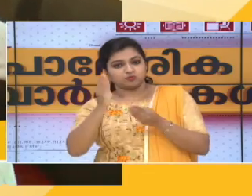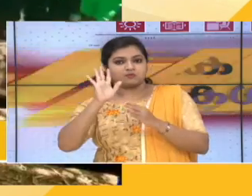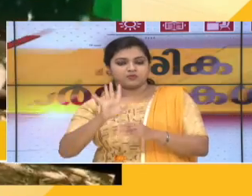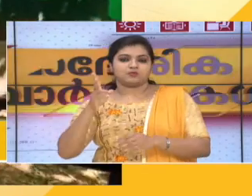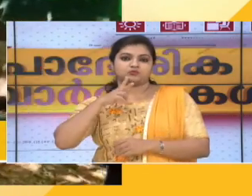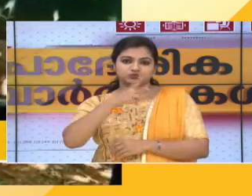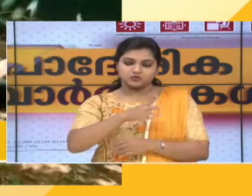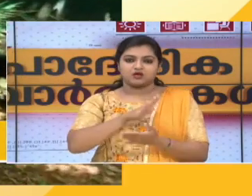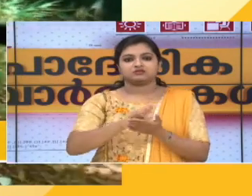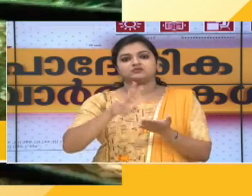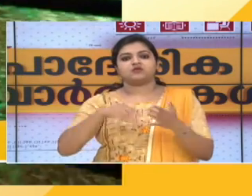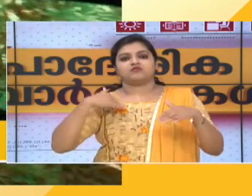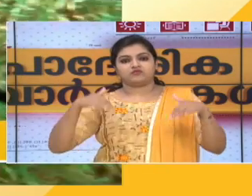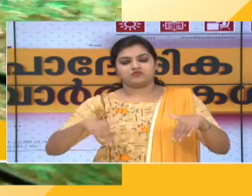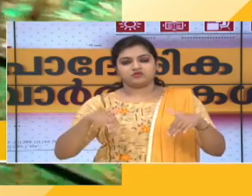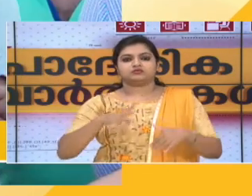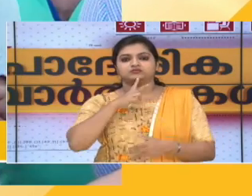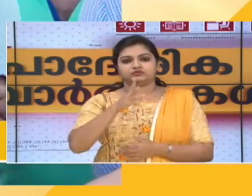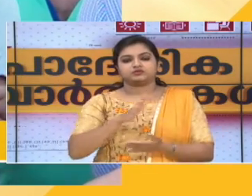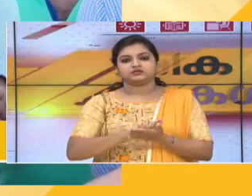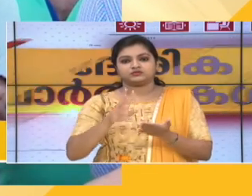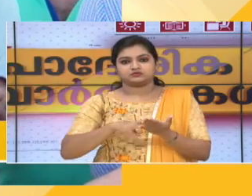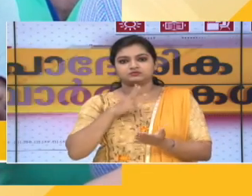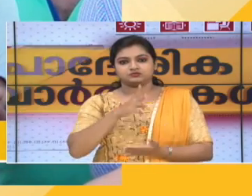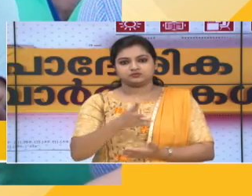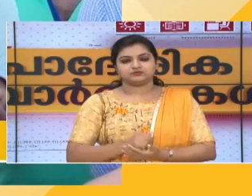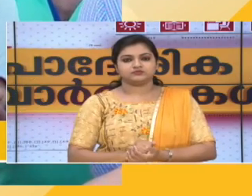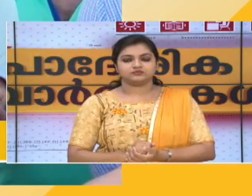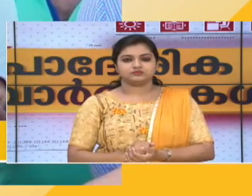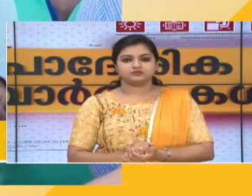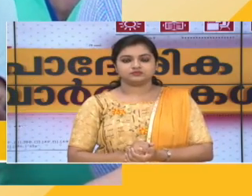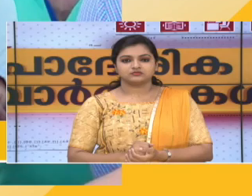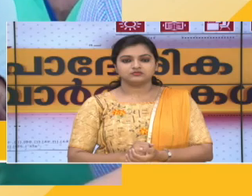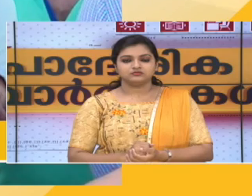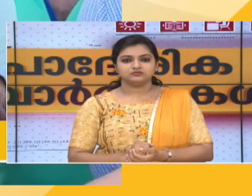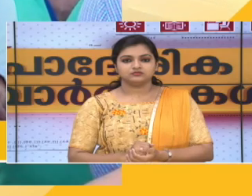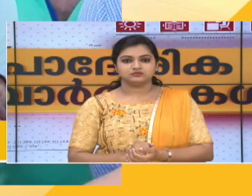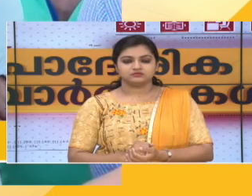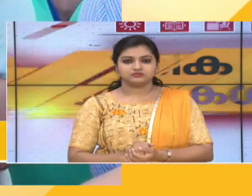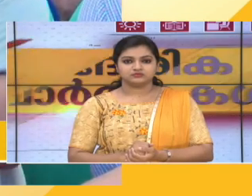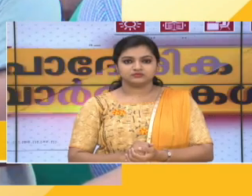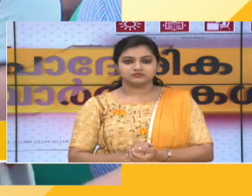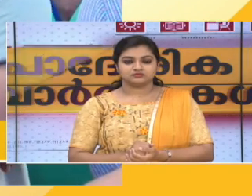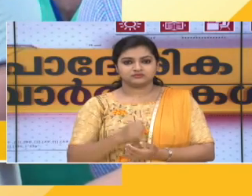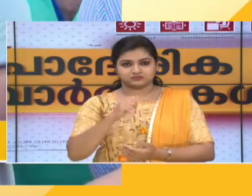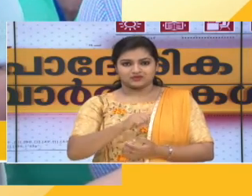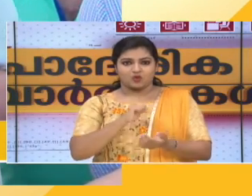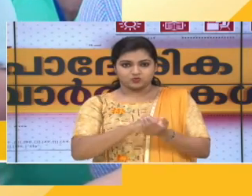പറയുന്നത്. സ്കൂളിന് തെറ്റുപറ്റിയെന്ന് കരുതുന്നില്ല. നമ്മൾ ആശുപത്രിയിലേക്ക് കൊണ്ടുപോകാനുള്ള പരിപാടിക്ക് വേണ്ടി ഈ രക്ഷാകർത്താവിനെ